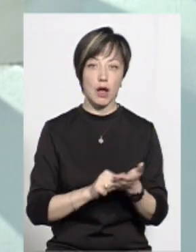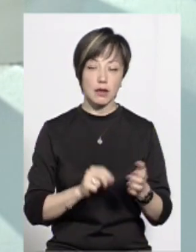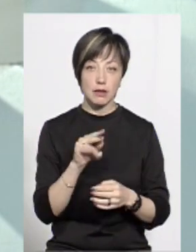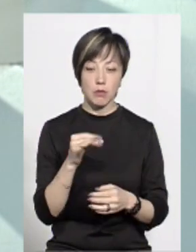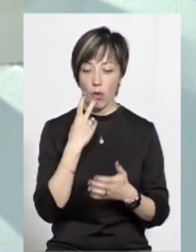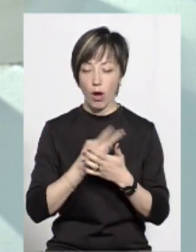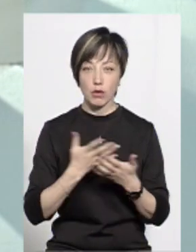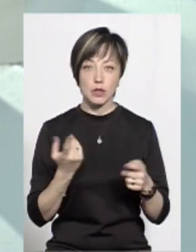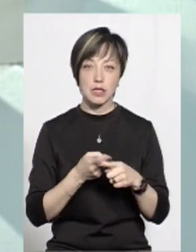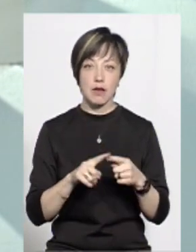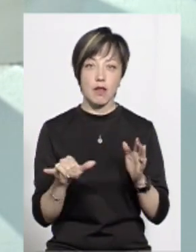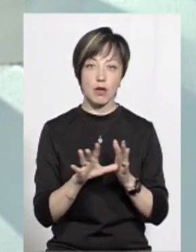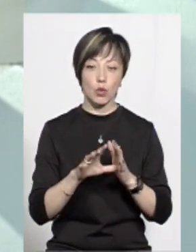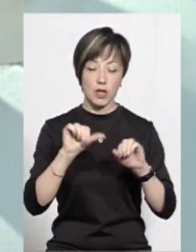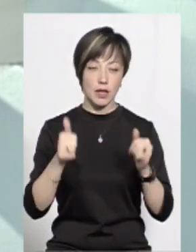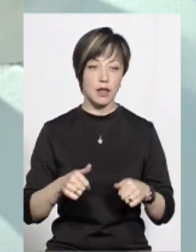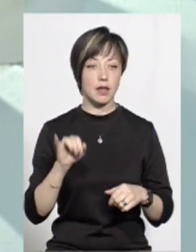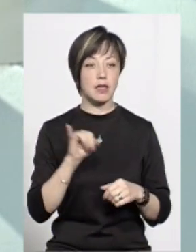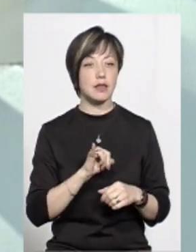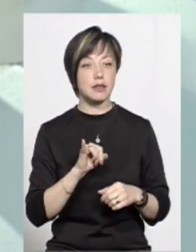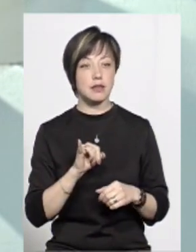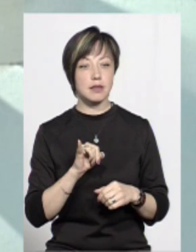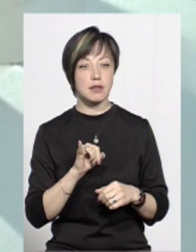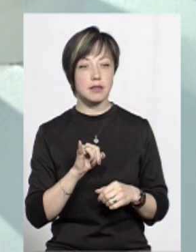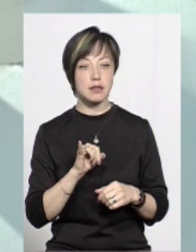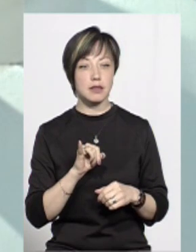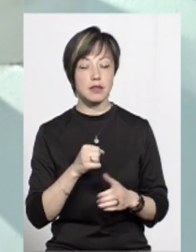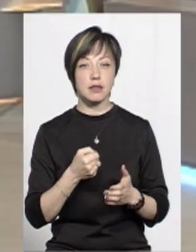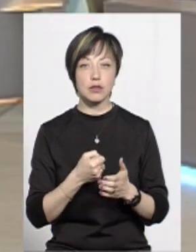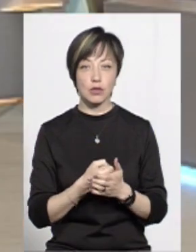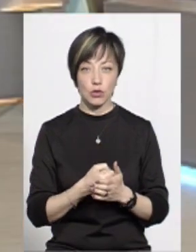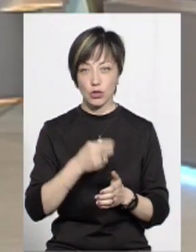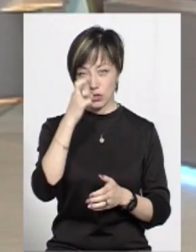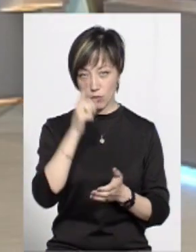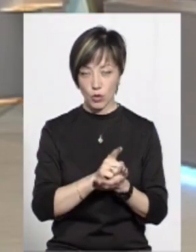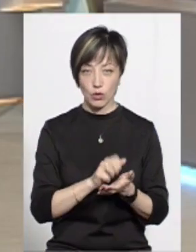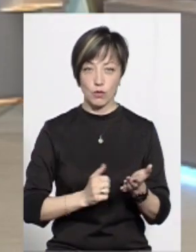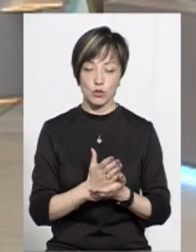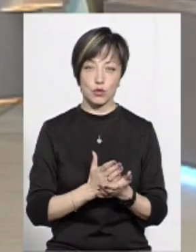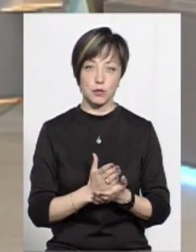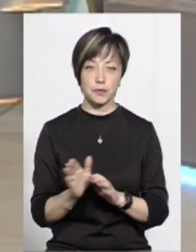податки, і він показує це і в електронній декларації, і в декларації до ГУДФС у Хмельницькій області.